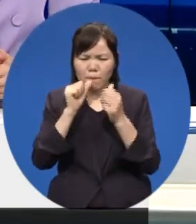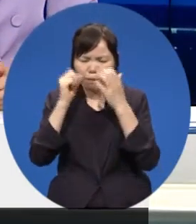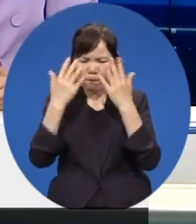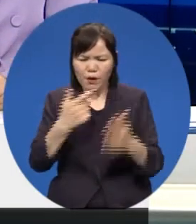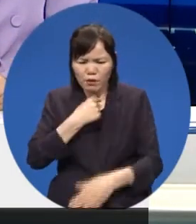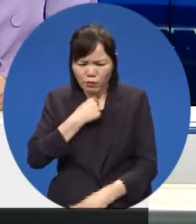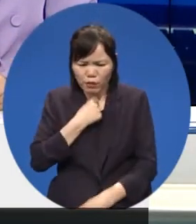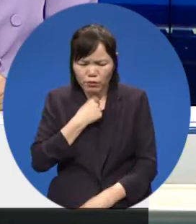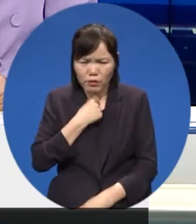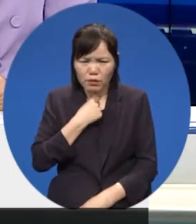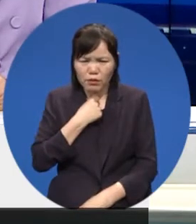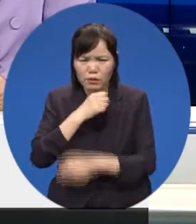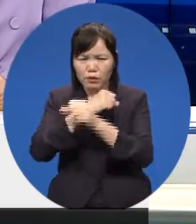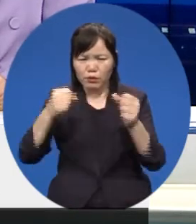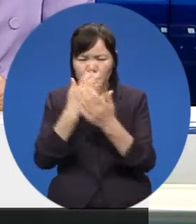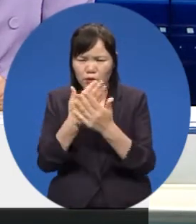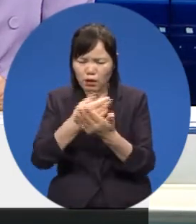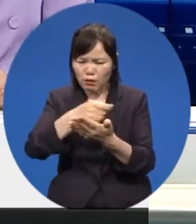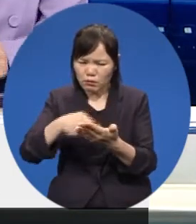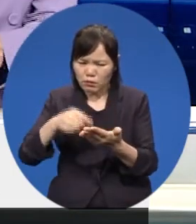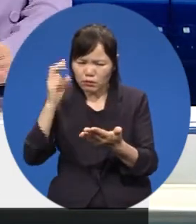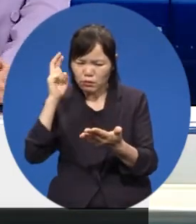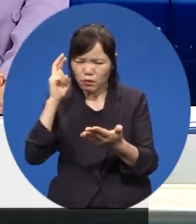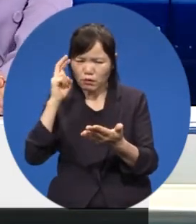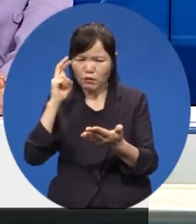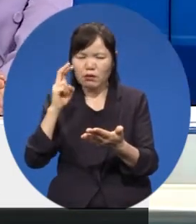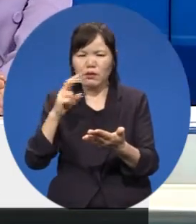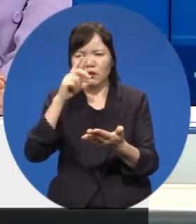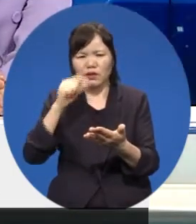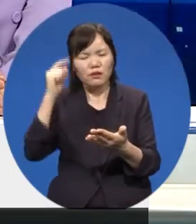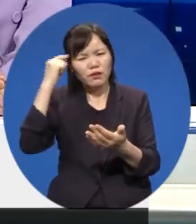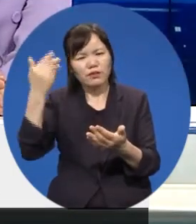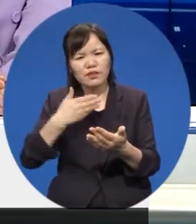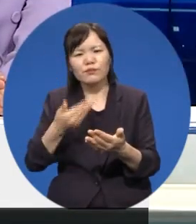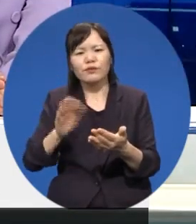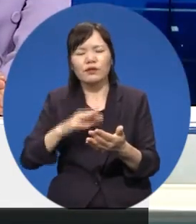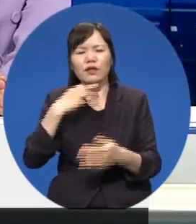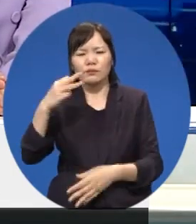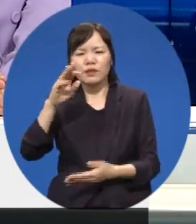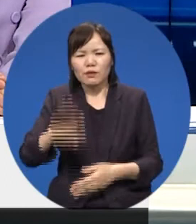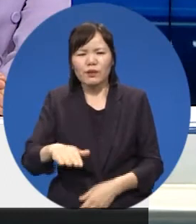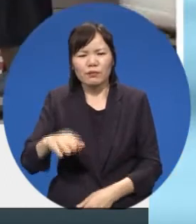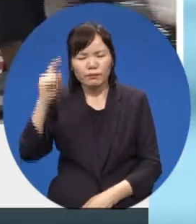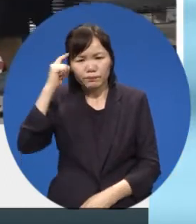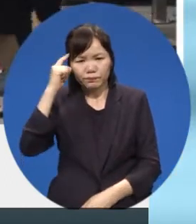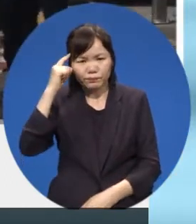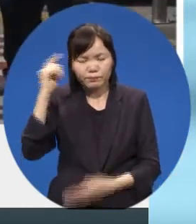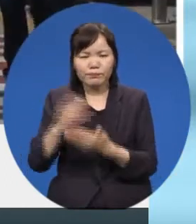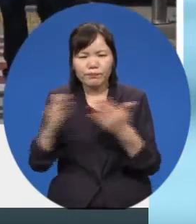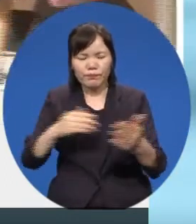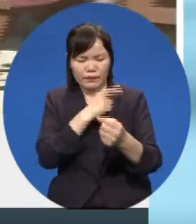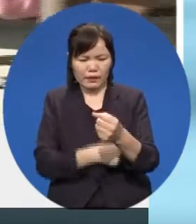탄 어서 썼을까요 생각이 굉장히 날카로운 지적을 하셨는데요 지금 13세 미만 같은 경우에 인지 능력도 떨어지지만